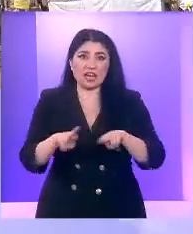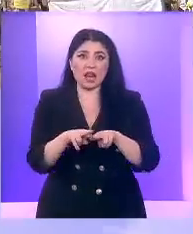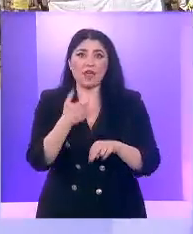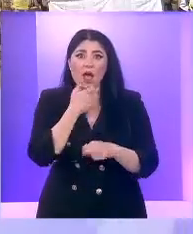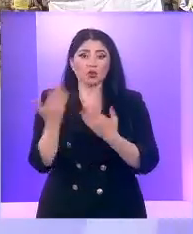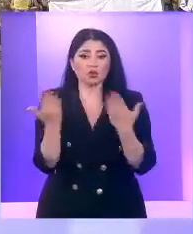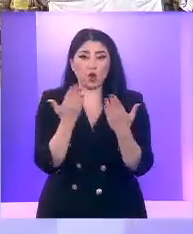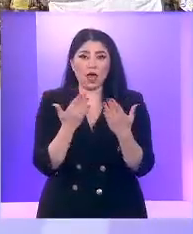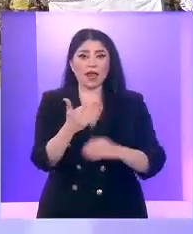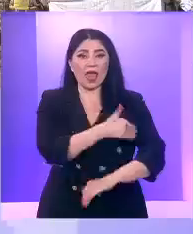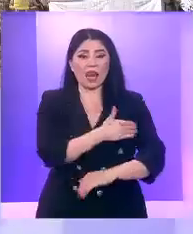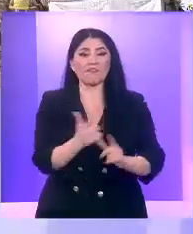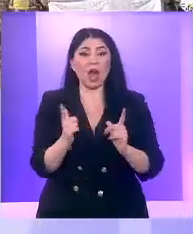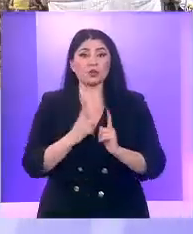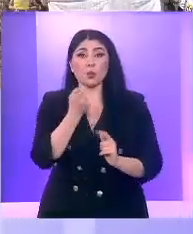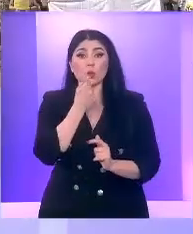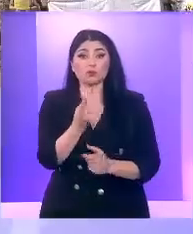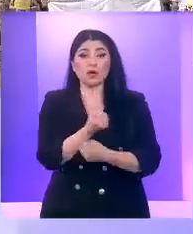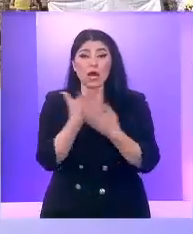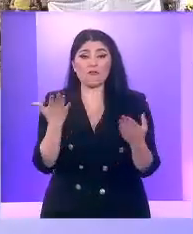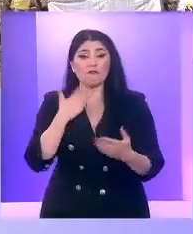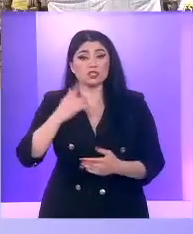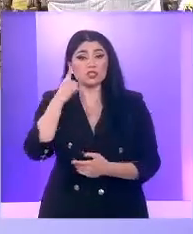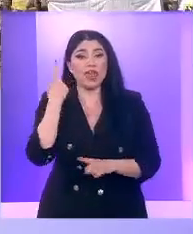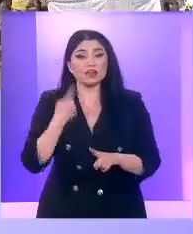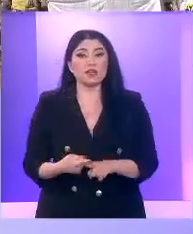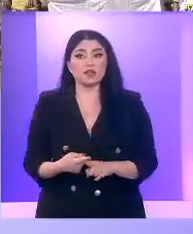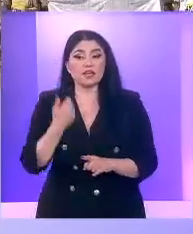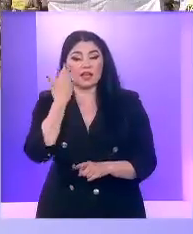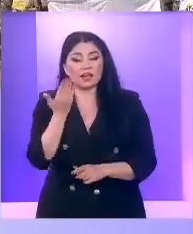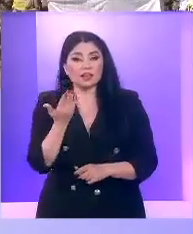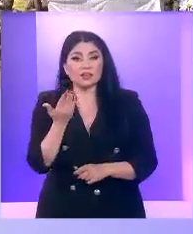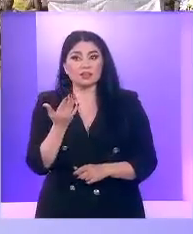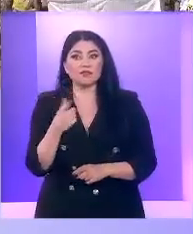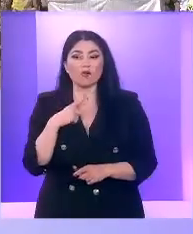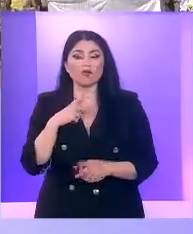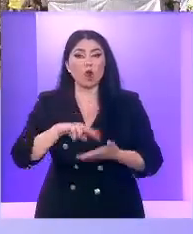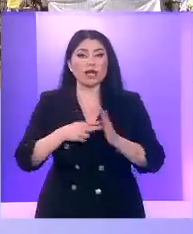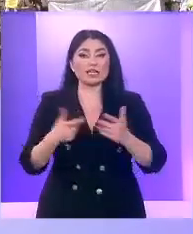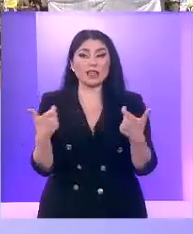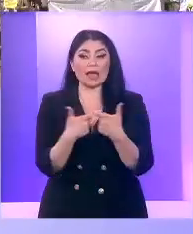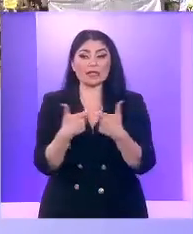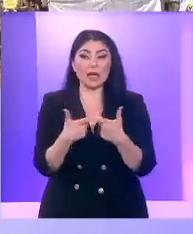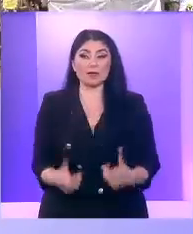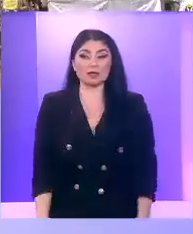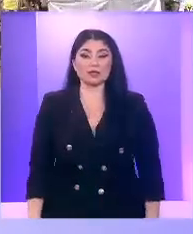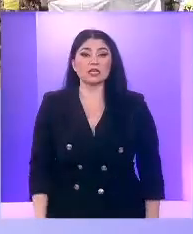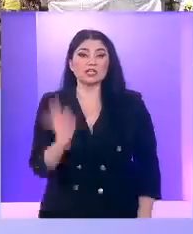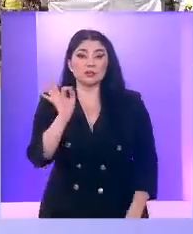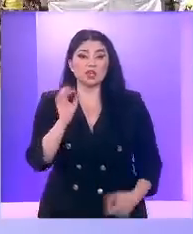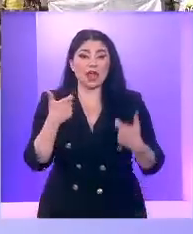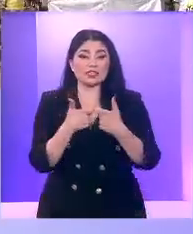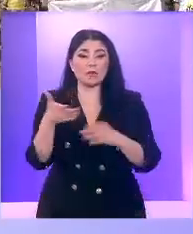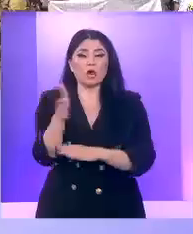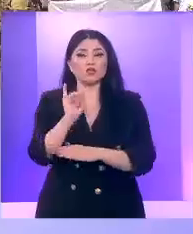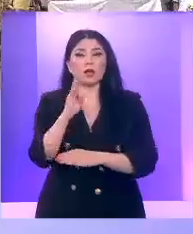școlar, elevii așteaptă un răspuns clar și vor să știe exact când vor avea loc examenele, în special evaluarea